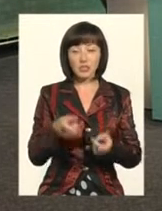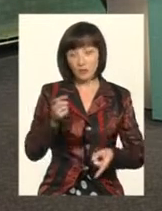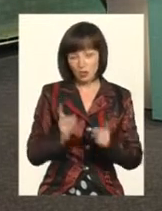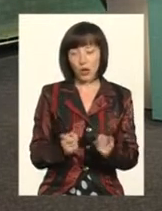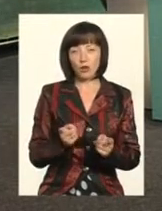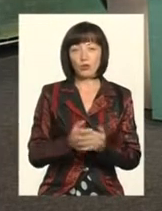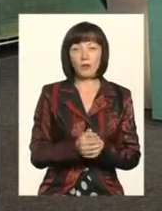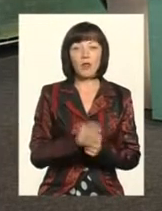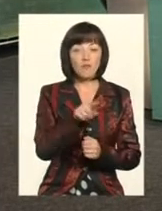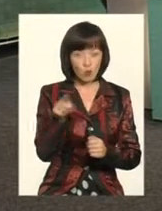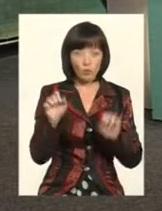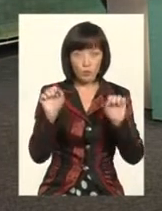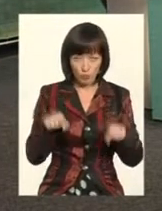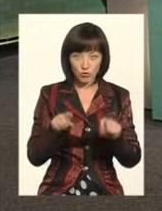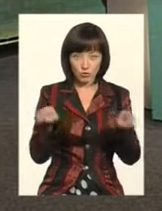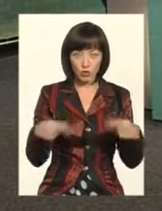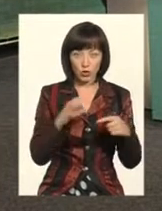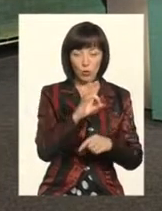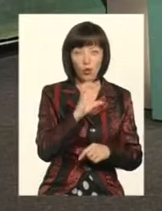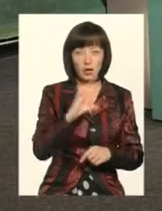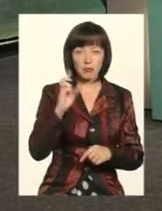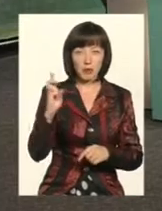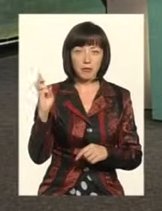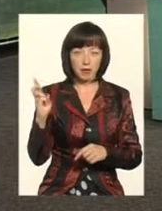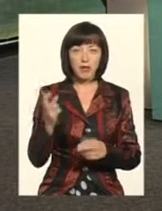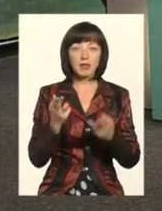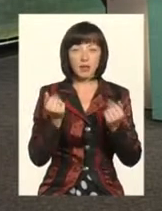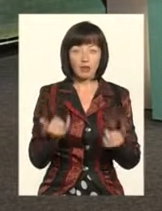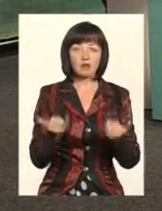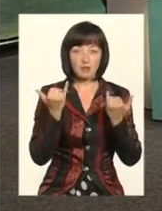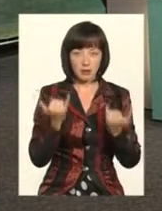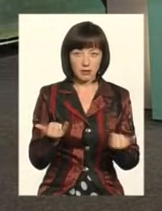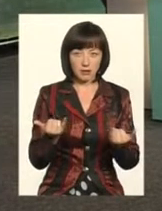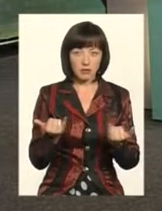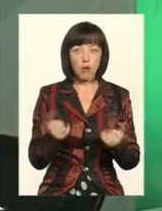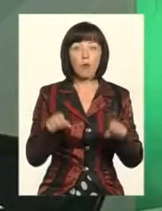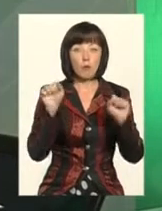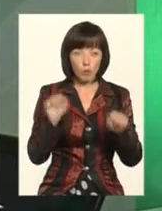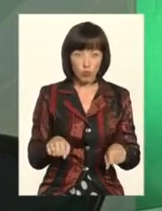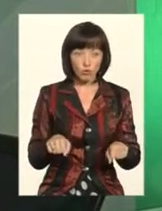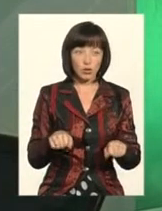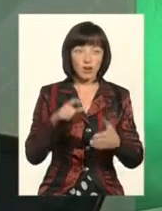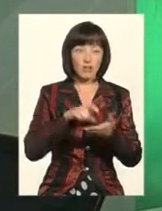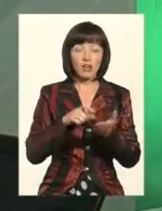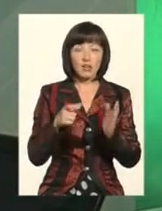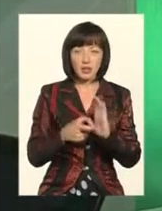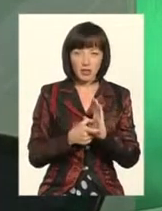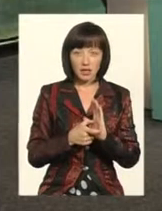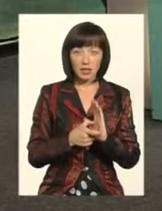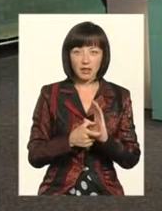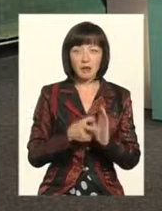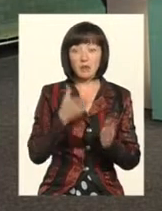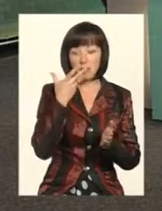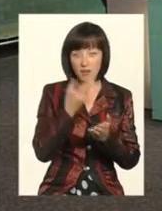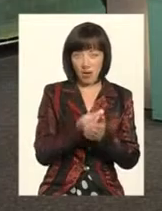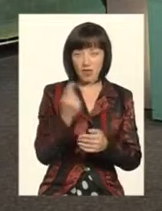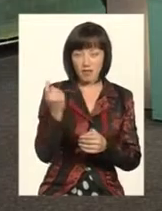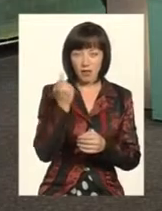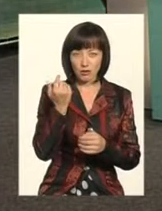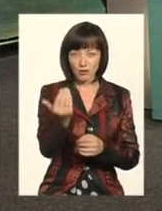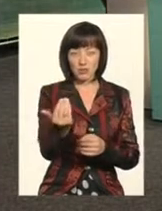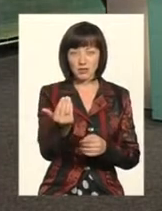Вони можуть створити ОСББ? Там, можуть. Зараз. Можуть. Можуть. квартири в них в приватній власності, я